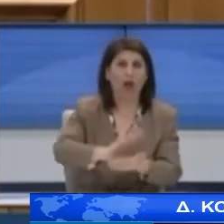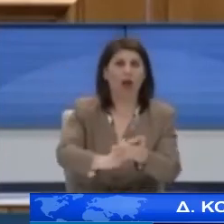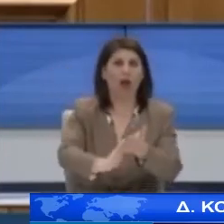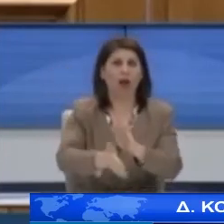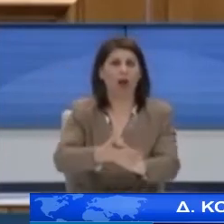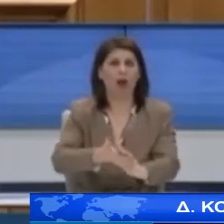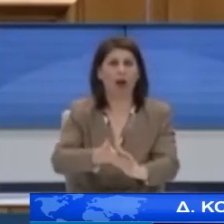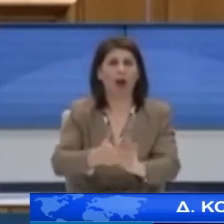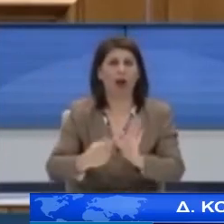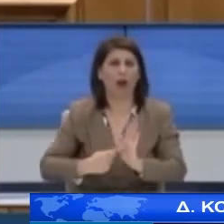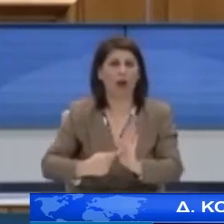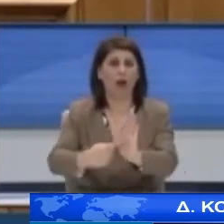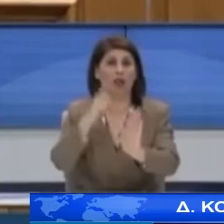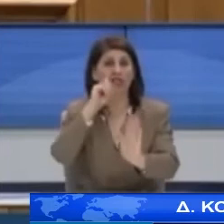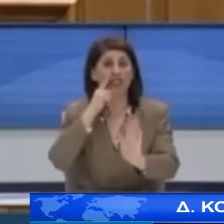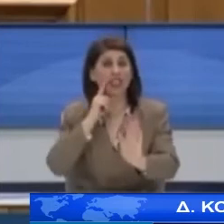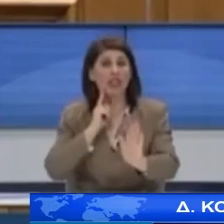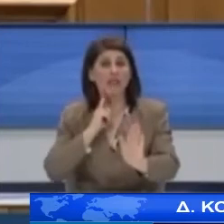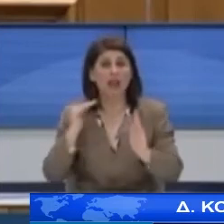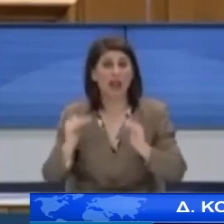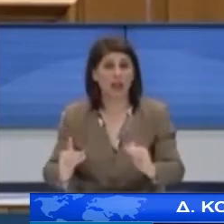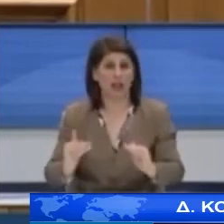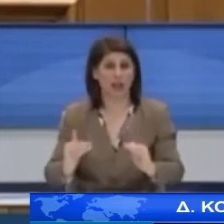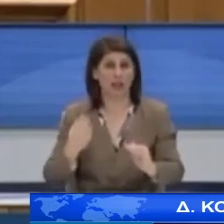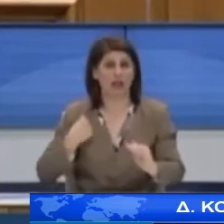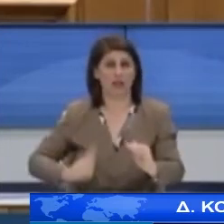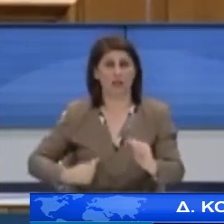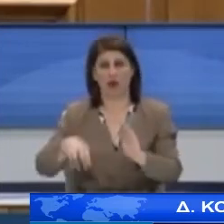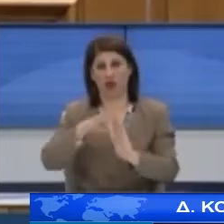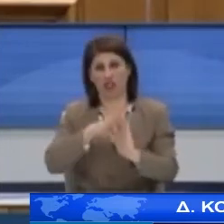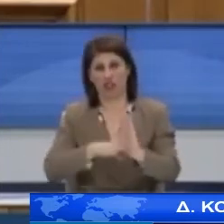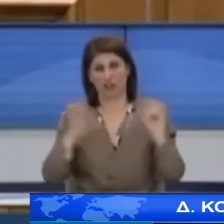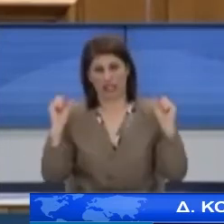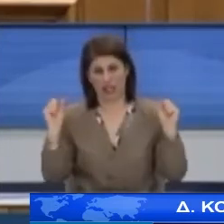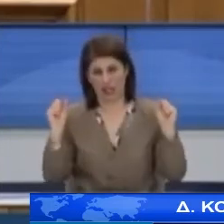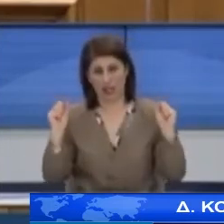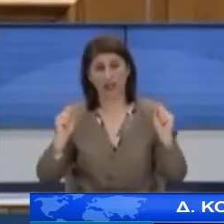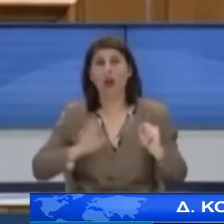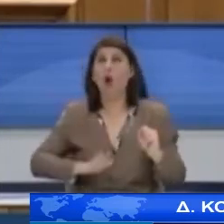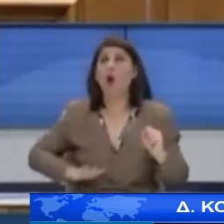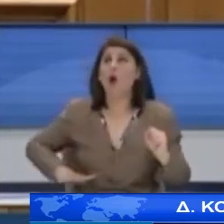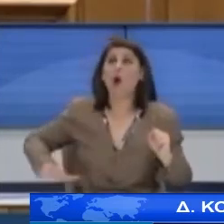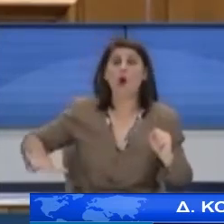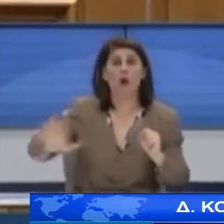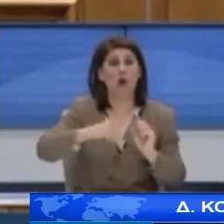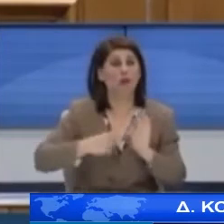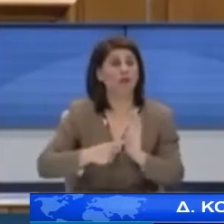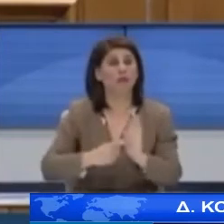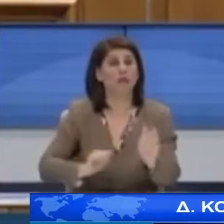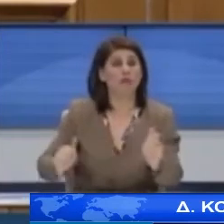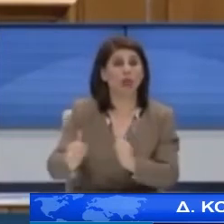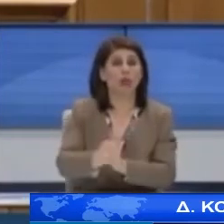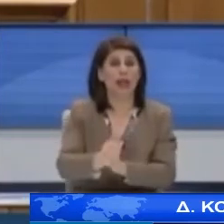πύργη. Παντού αναδείχθηκε η θλιβερή κατάσταση των δημόσιων συστημάτων υγείας. Παντού ως προτεραιότητα